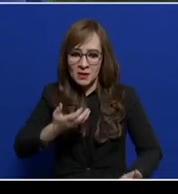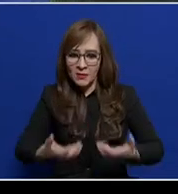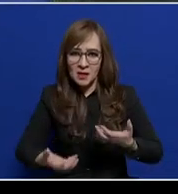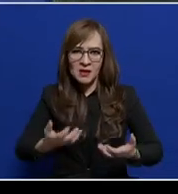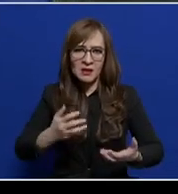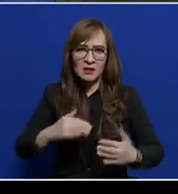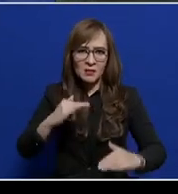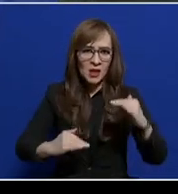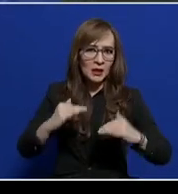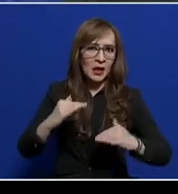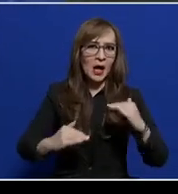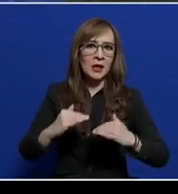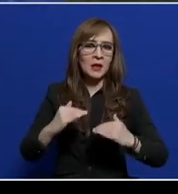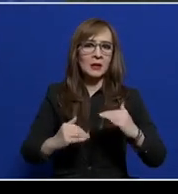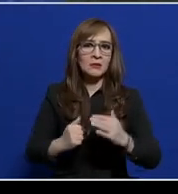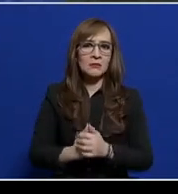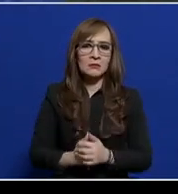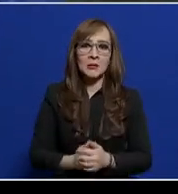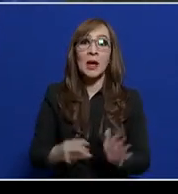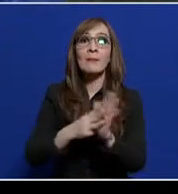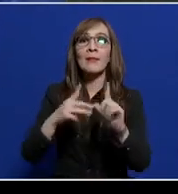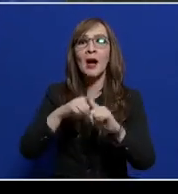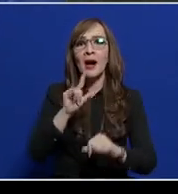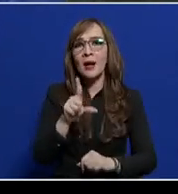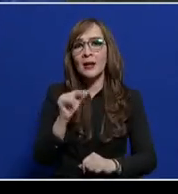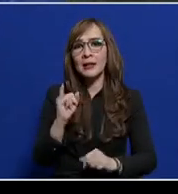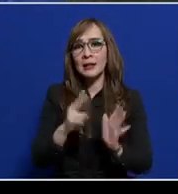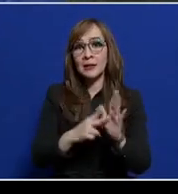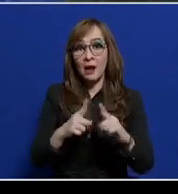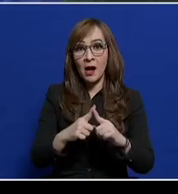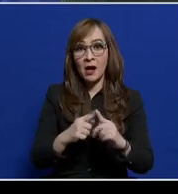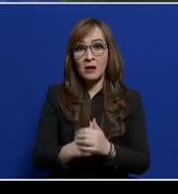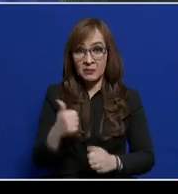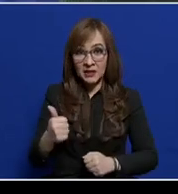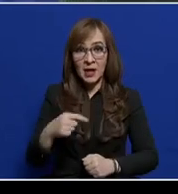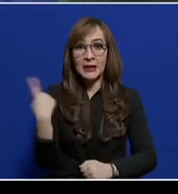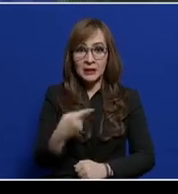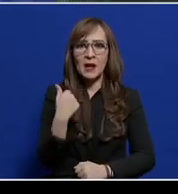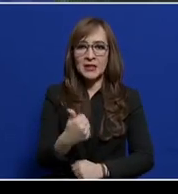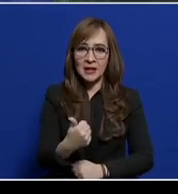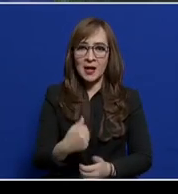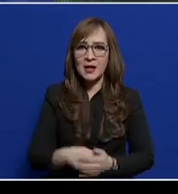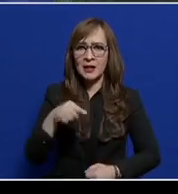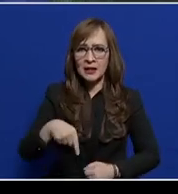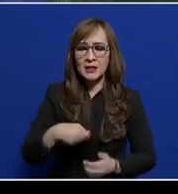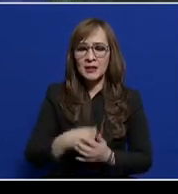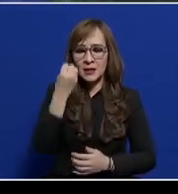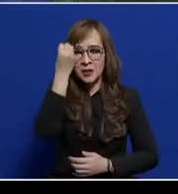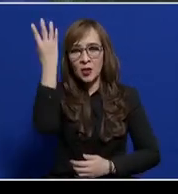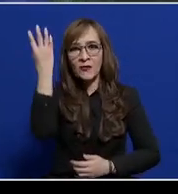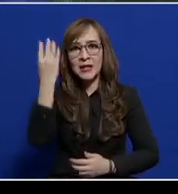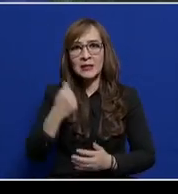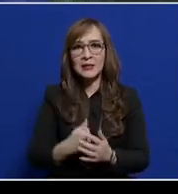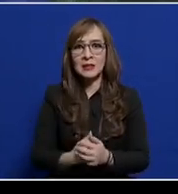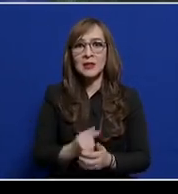Malinau Malinau aja bisa kenapa kita tidak bisa sedangkan kita induknya Kaltara inilah perlu ini merupakan Inovasi dan terobosan